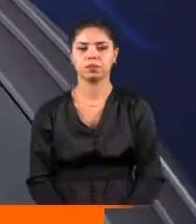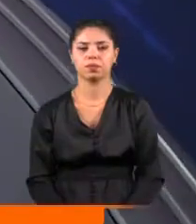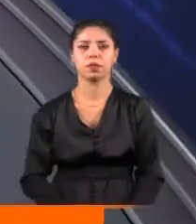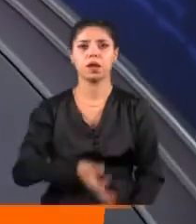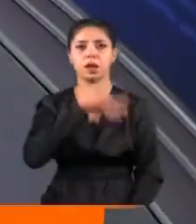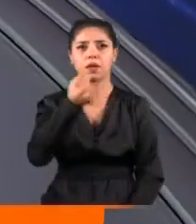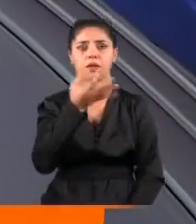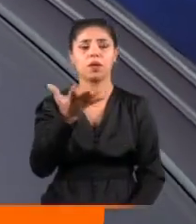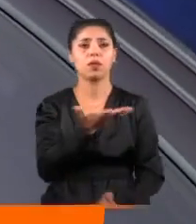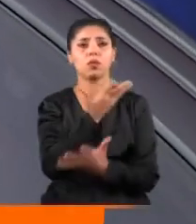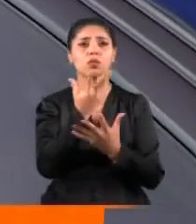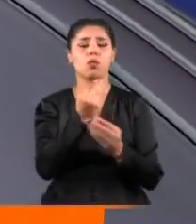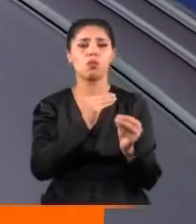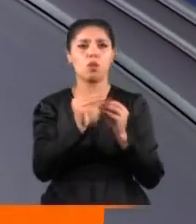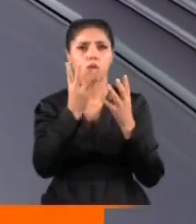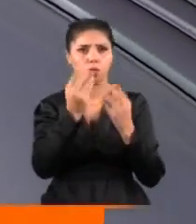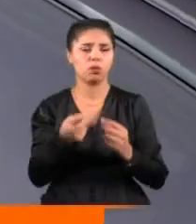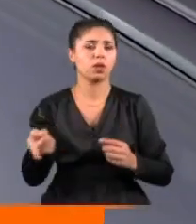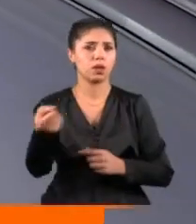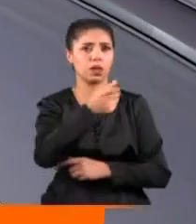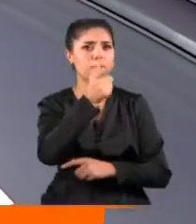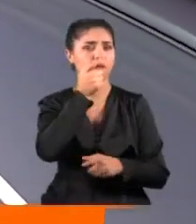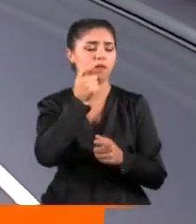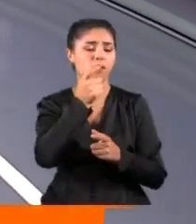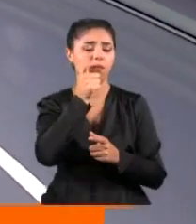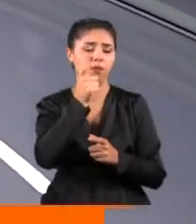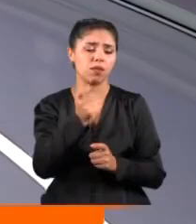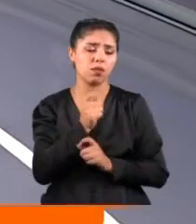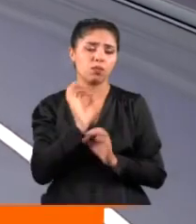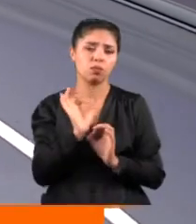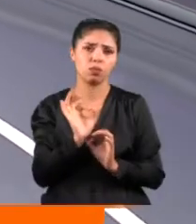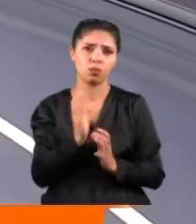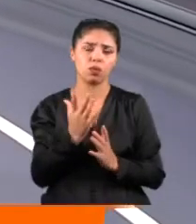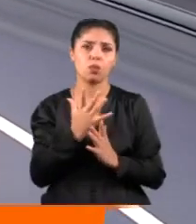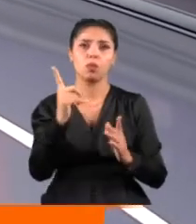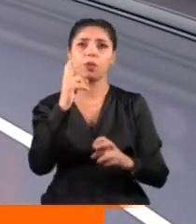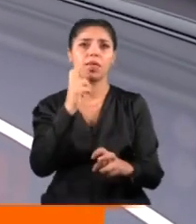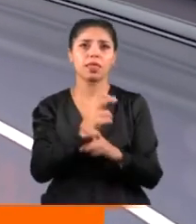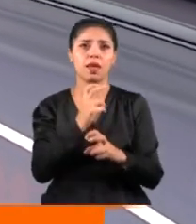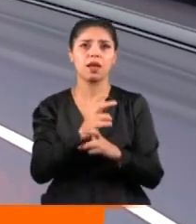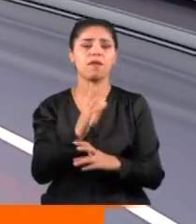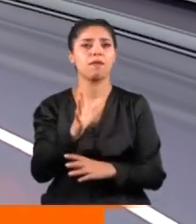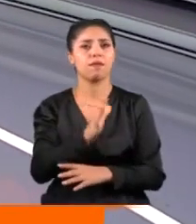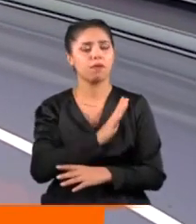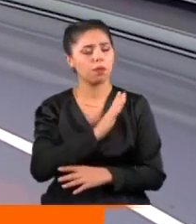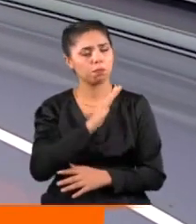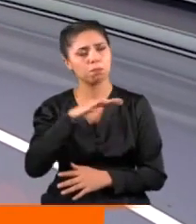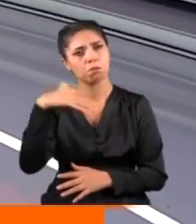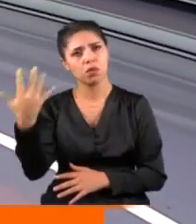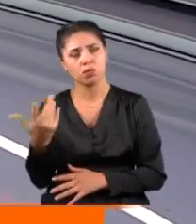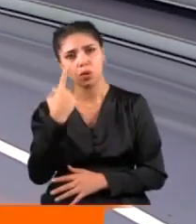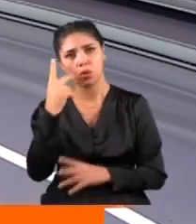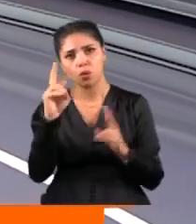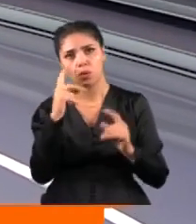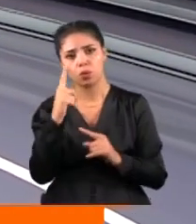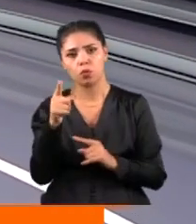ifadelerin ne kadar sıkıntılı olduğunu zannediyorum sizler de fark ettiniz. Büyük bir tehlike yaşanıyor bir taraftan da.